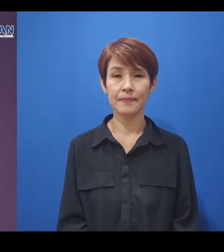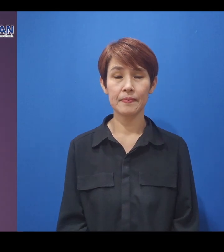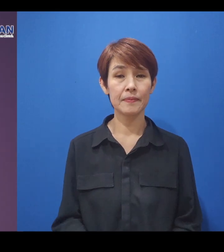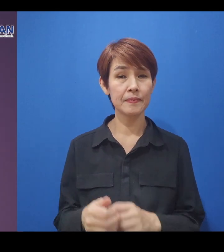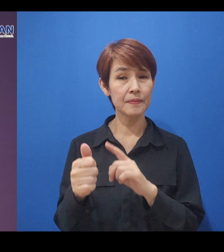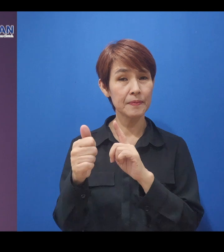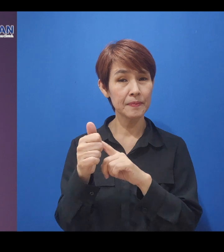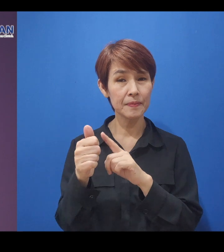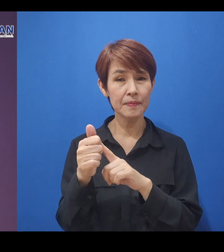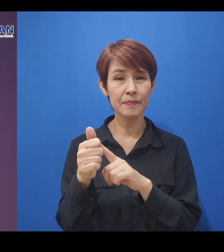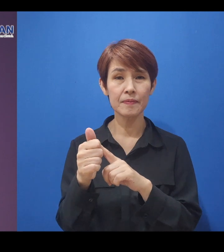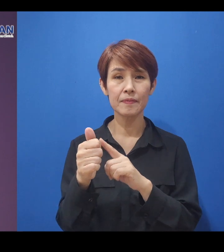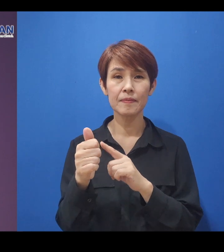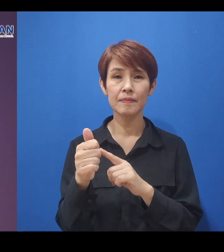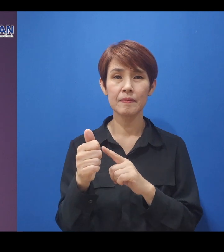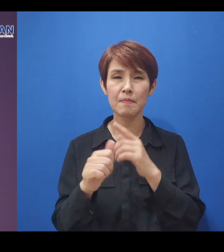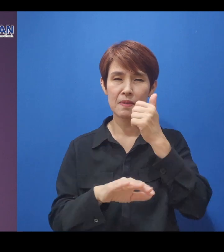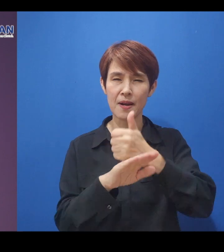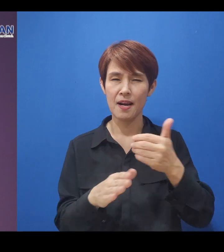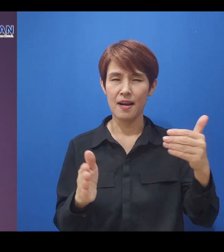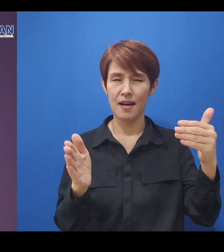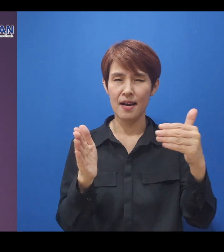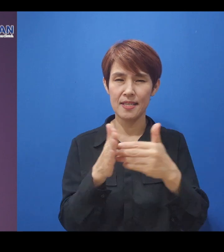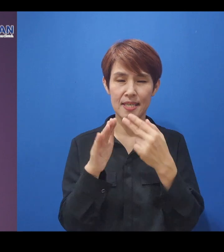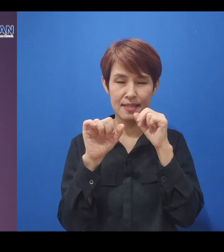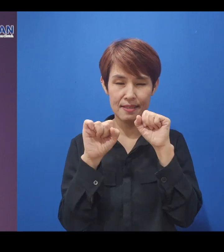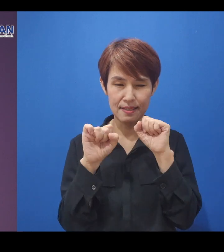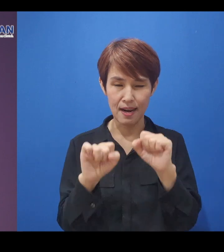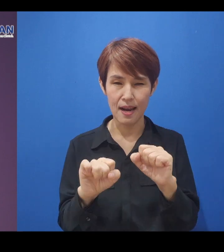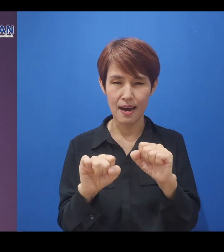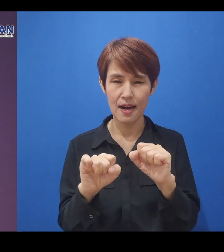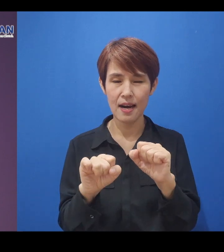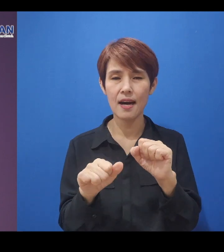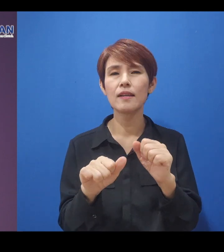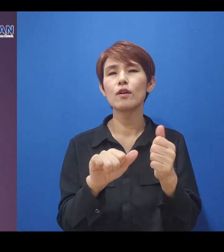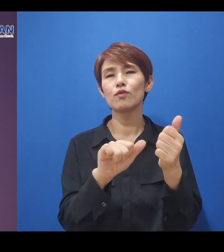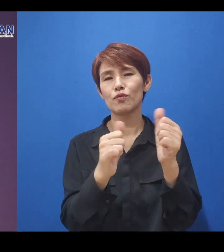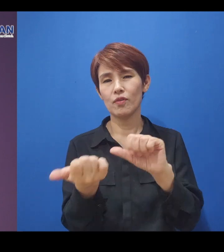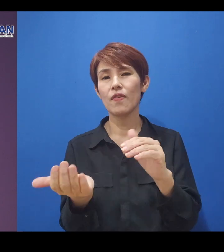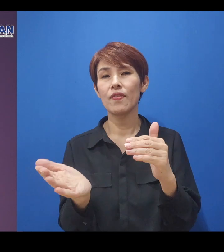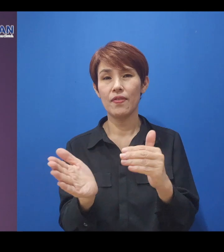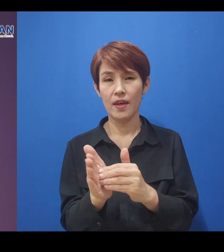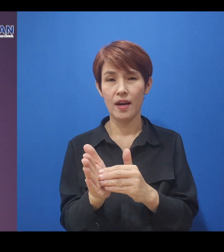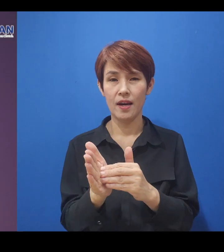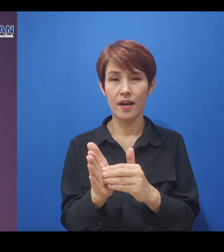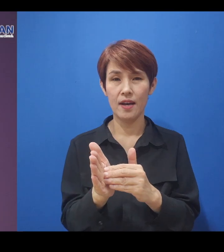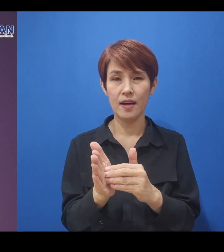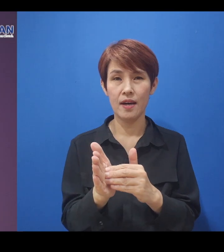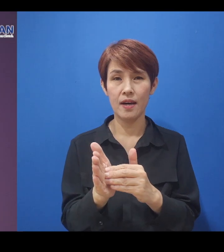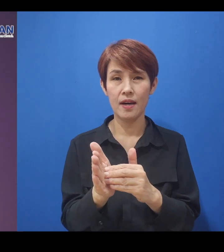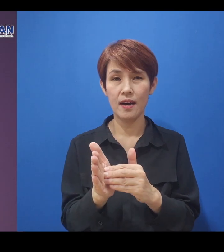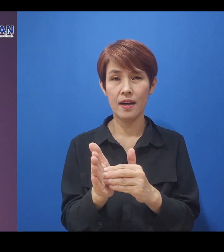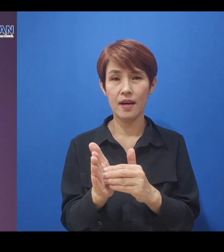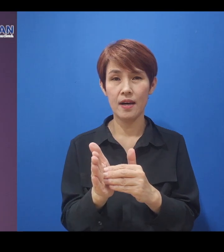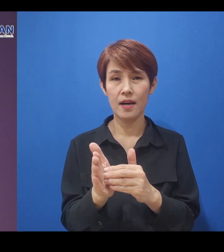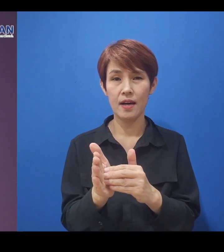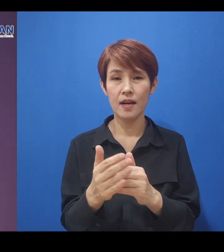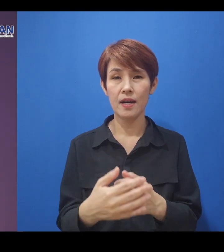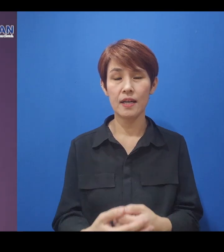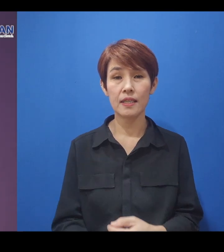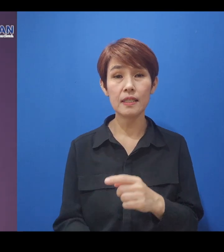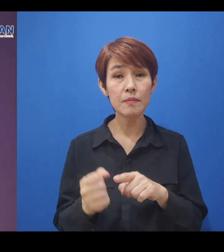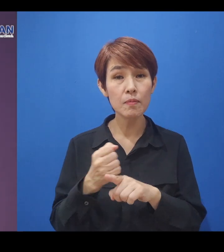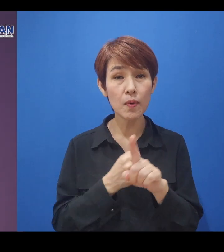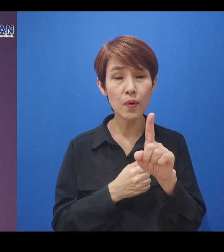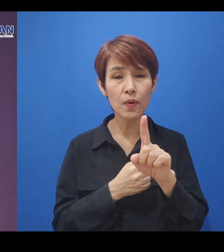그는 죽지 않고 끝까지 살아서 자연사를 했다고 알려진 유일한 사도죠. 그 말의